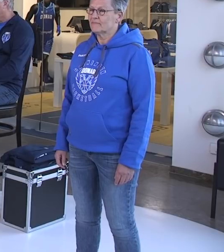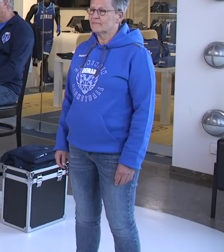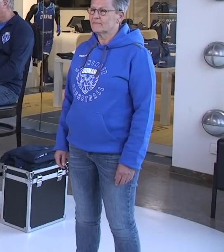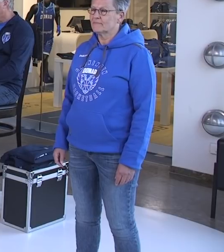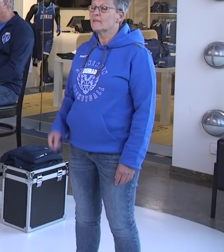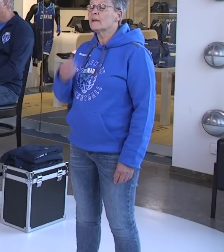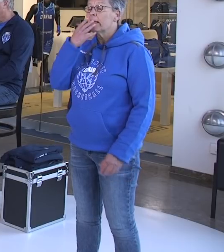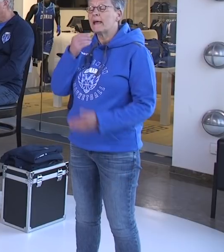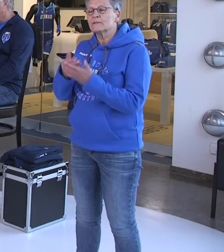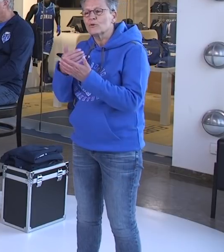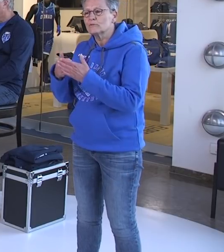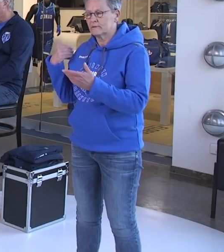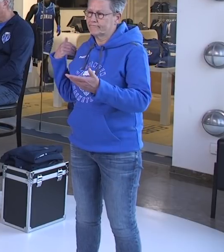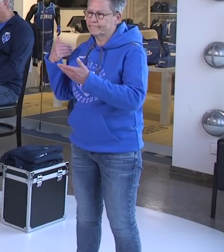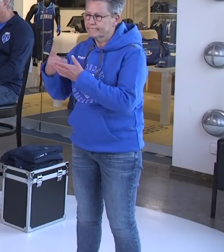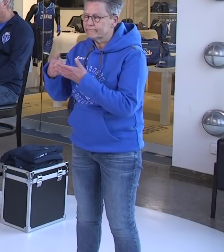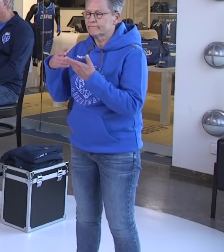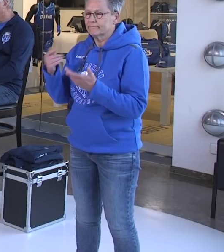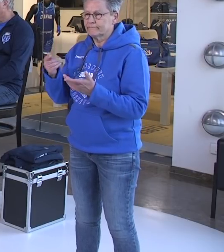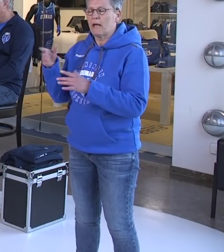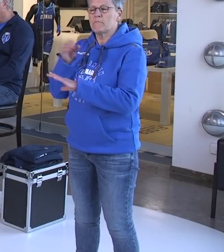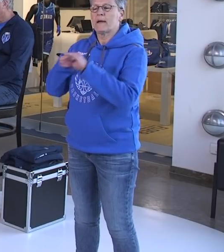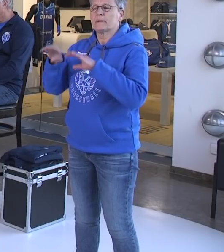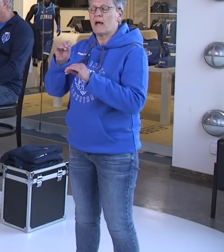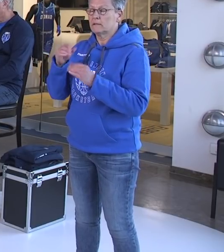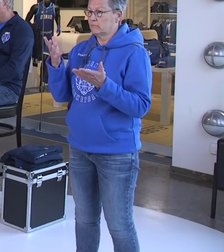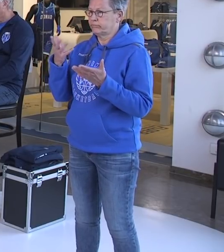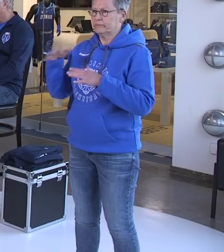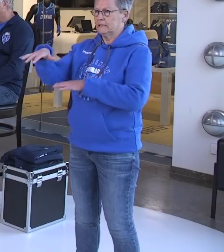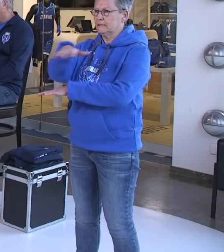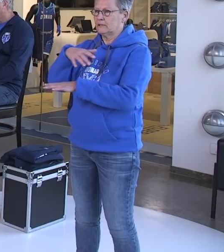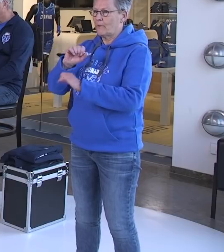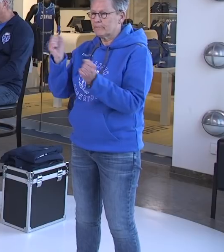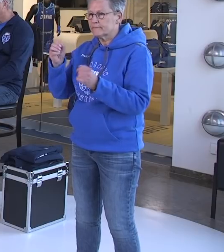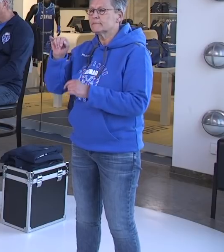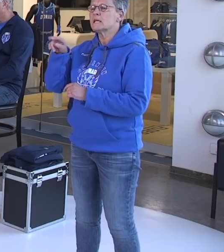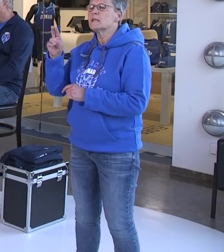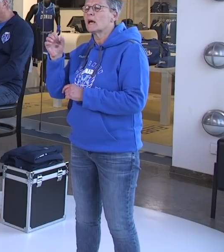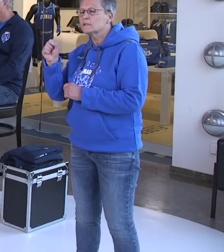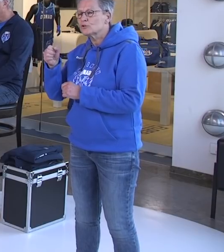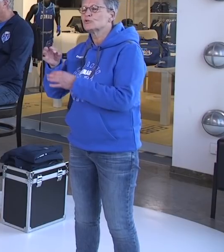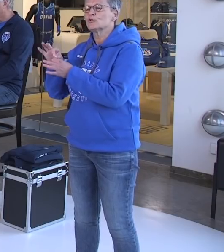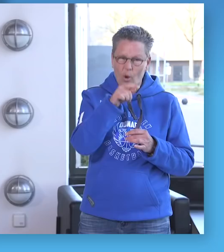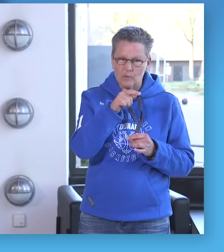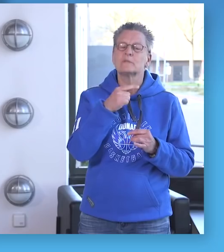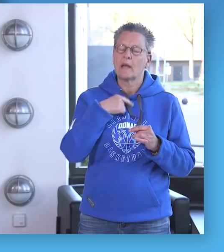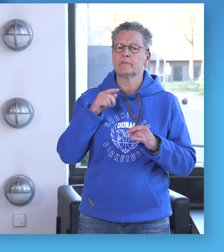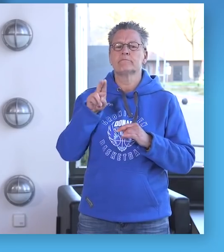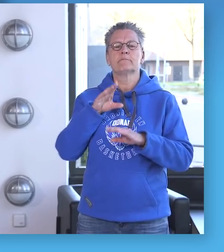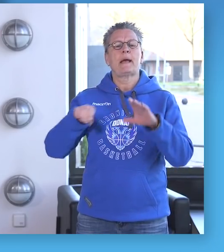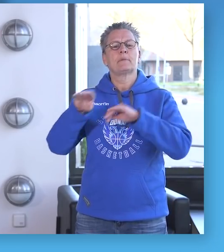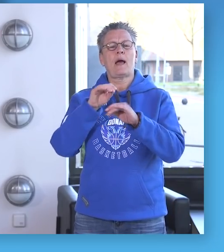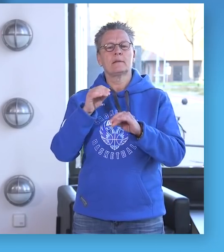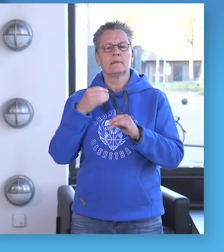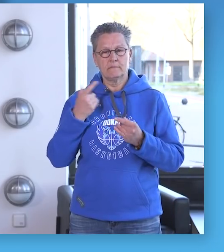Het leek ons goed om even bij te praten met coach Erik Braal natuurlijk en voorzitter Jannes Stokroos over deze onvoorstelbare situatie die is ontstaan in Nederland,